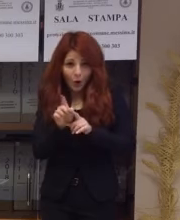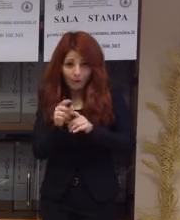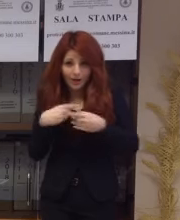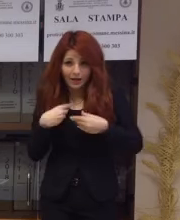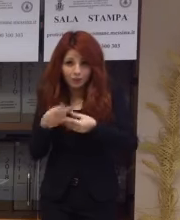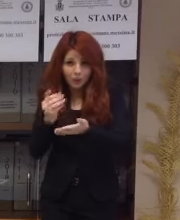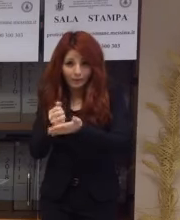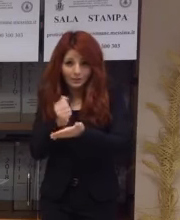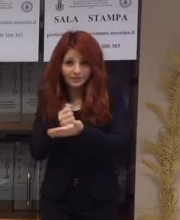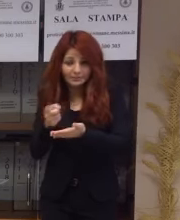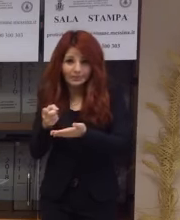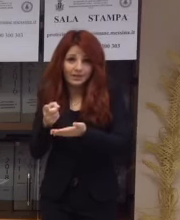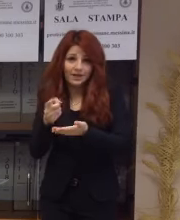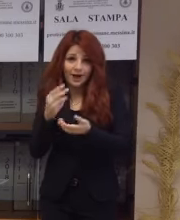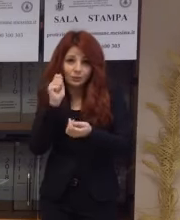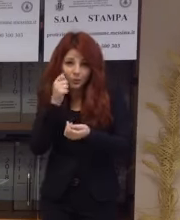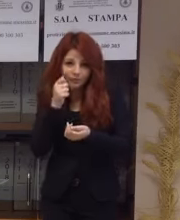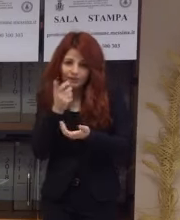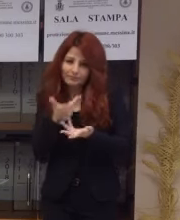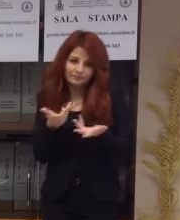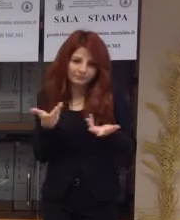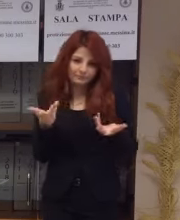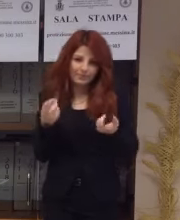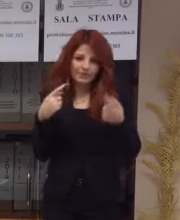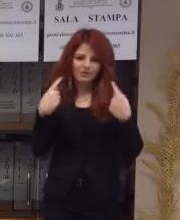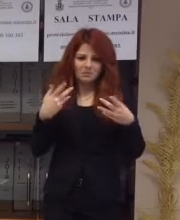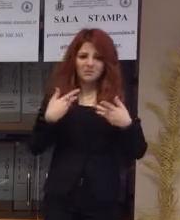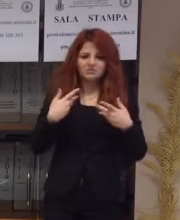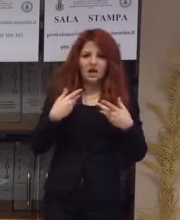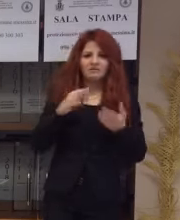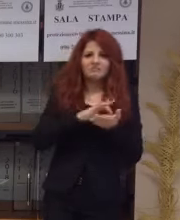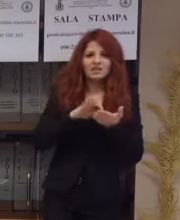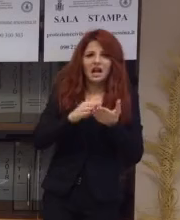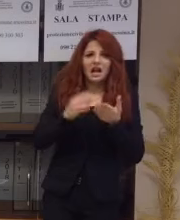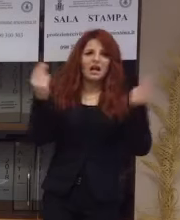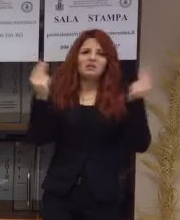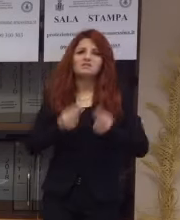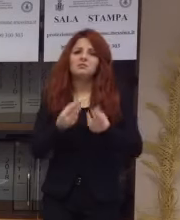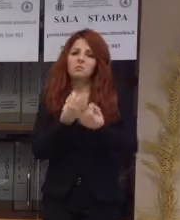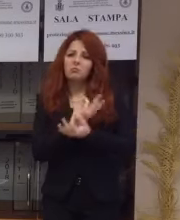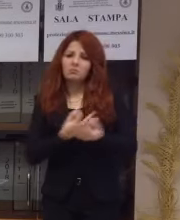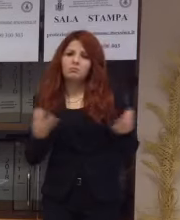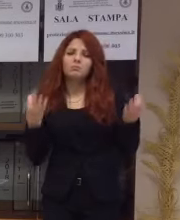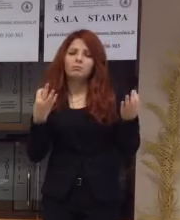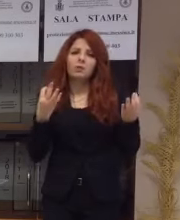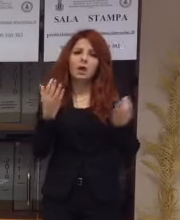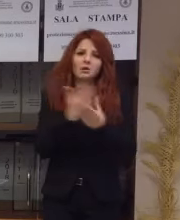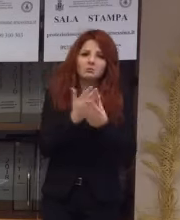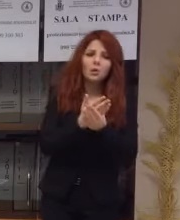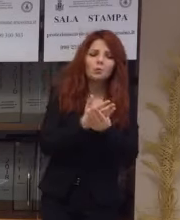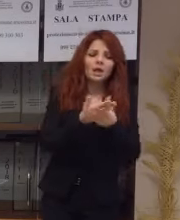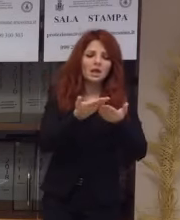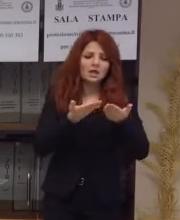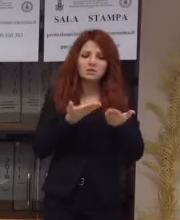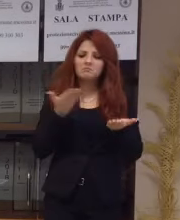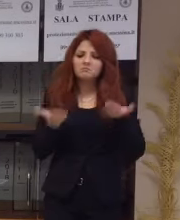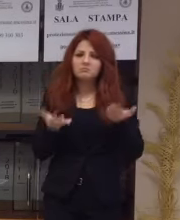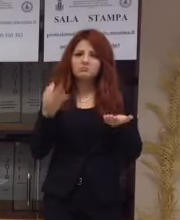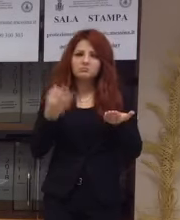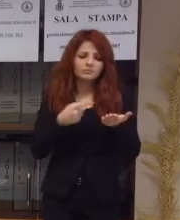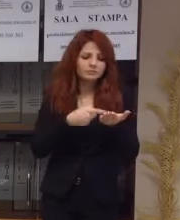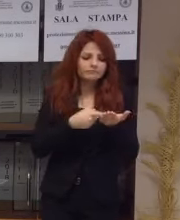per tutte se si tratta di dichiarazione falsa, se si tratta di disguido, se si tratta di un errore